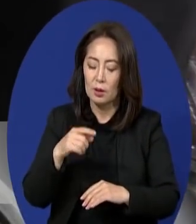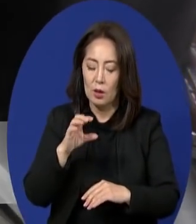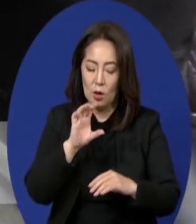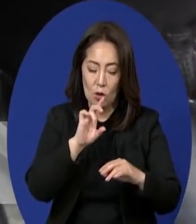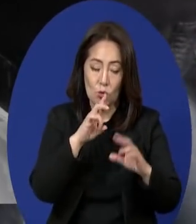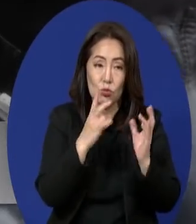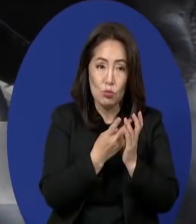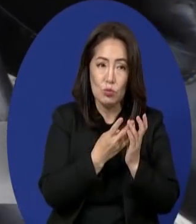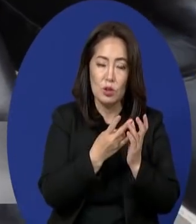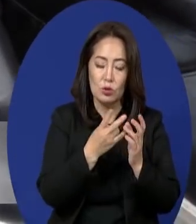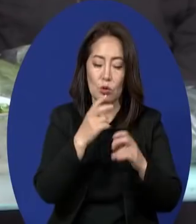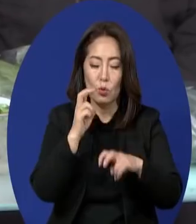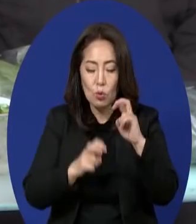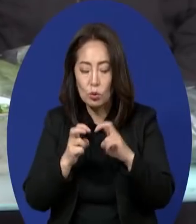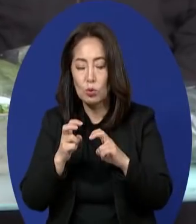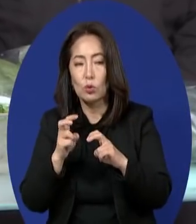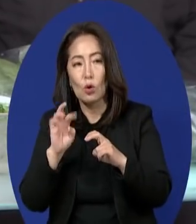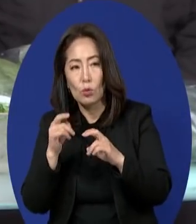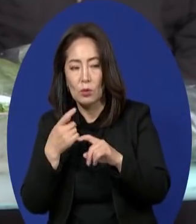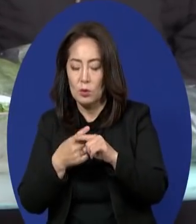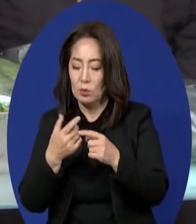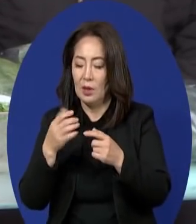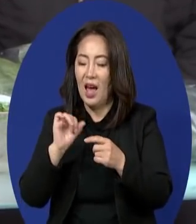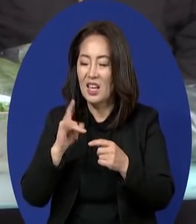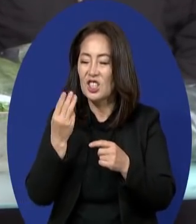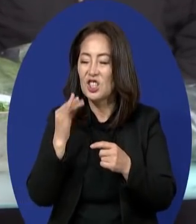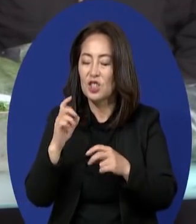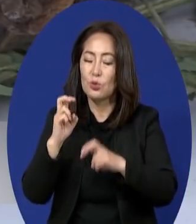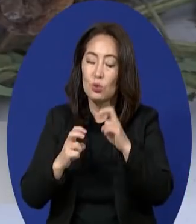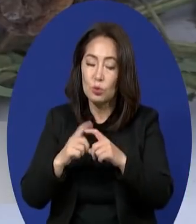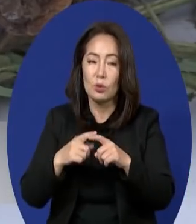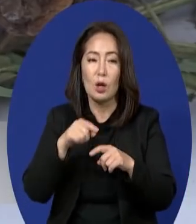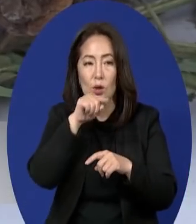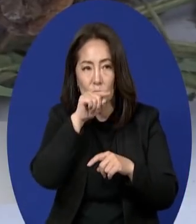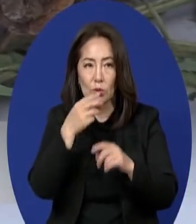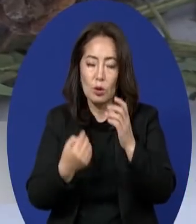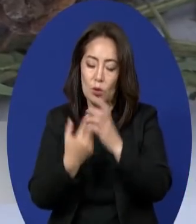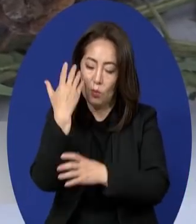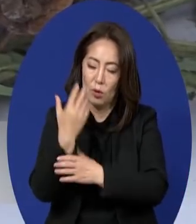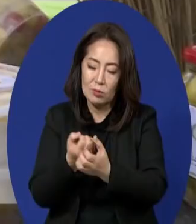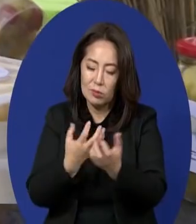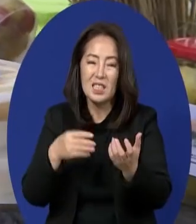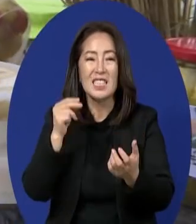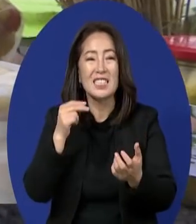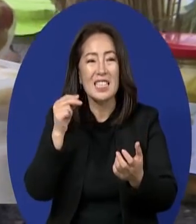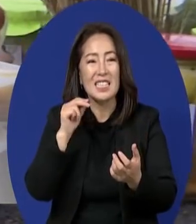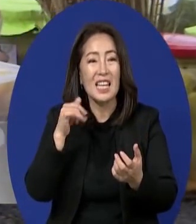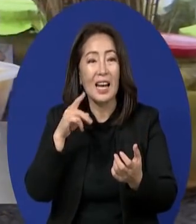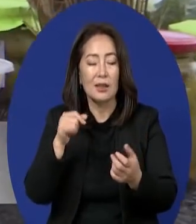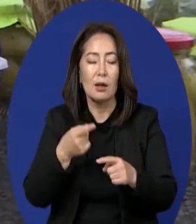бүлэг нэмэгчээ. Хоёр дахь түүхийд арь ширээ дахин болсруулж газар тариалан зөгий мод үржүүлэг шатрагн дарайлт өссөн